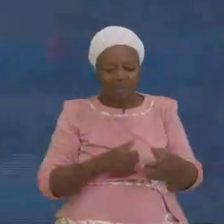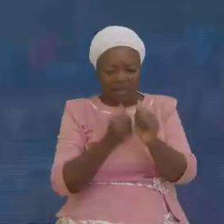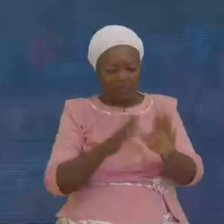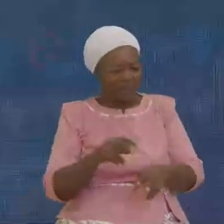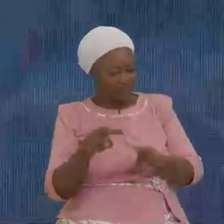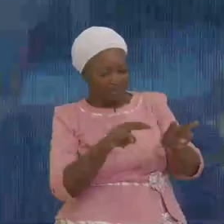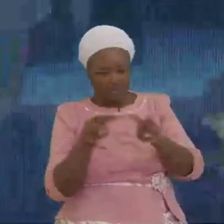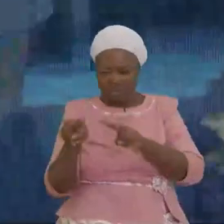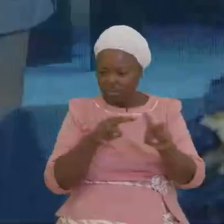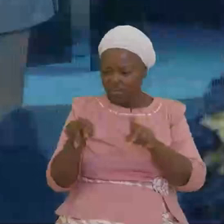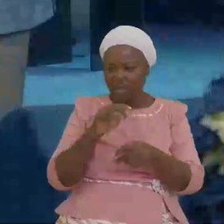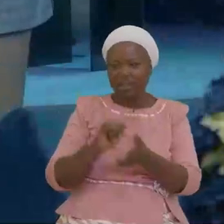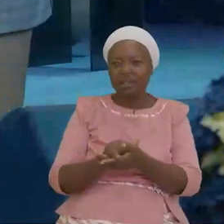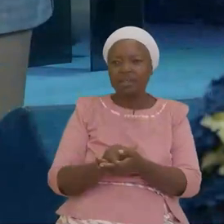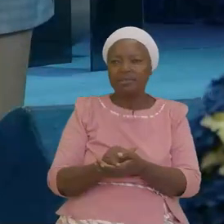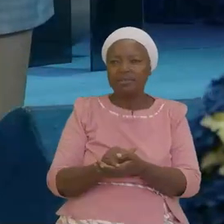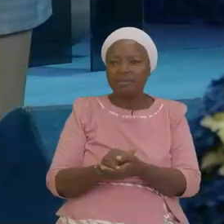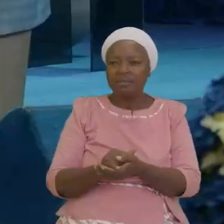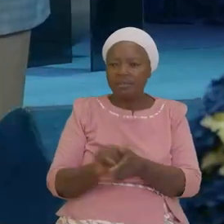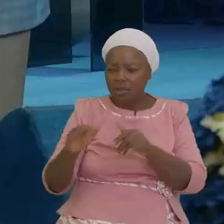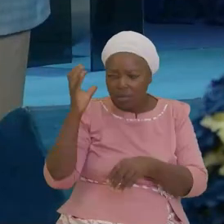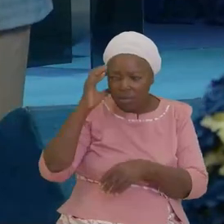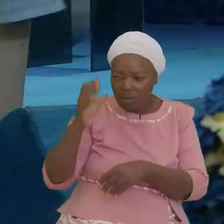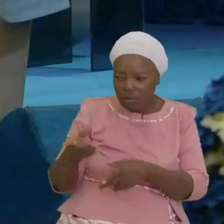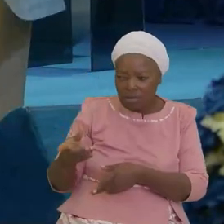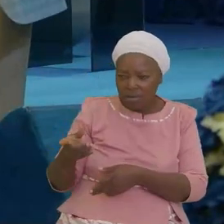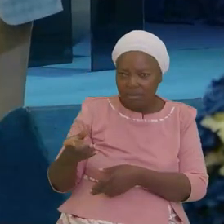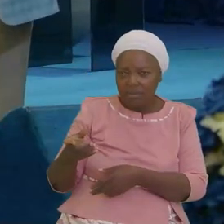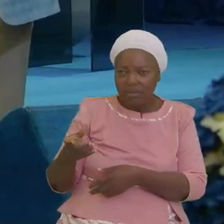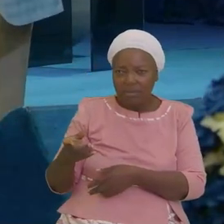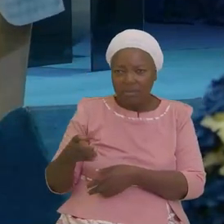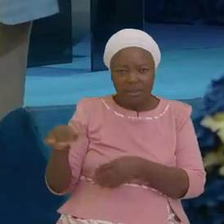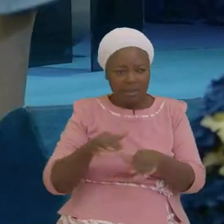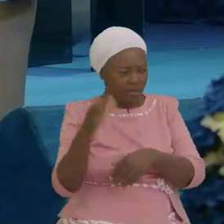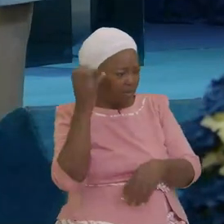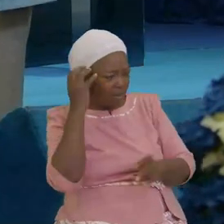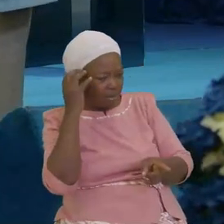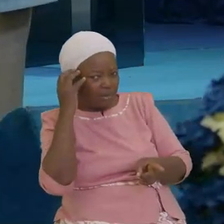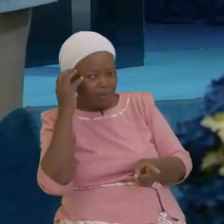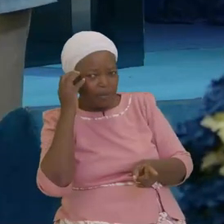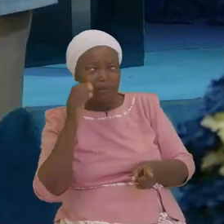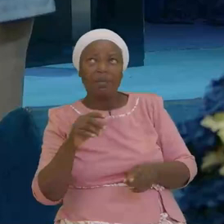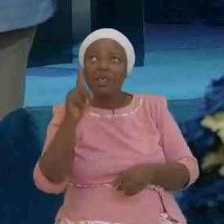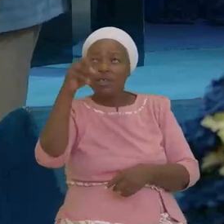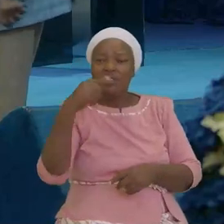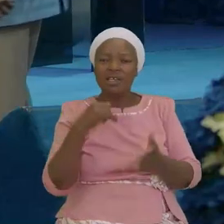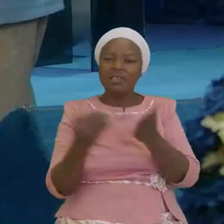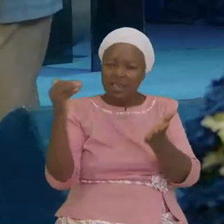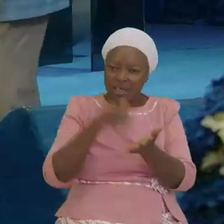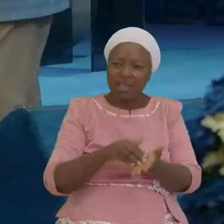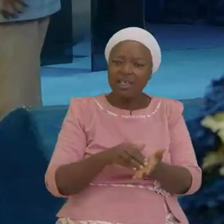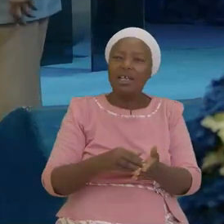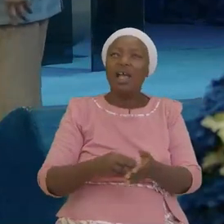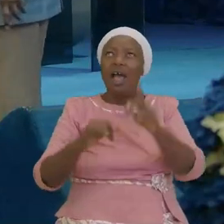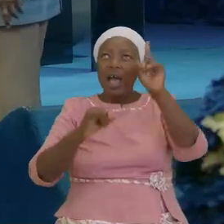genre humain. Les disciples regardaient ici et là. Est-ce que tu as entendu? Est-ce que tu as